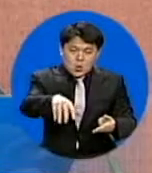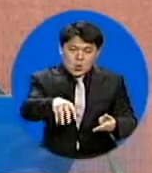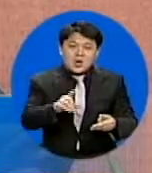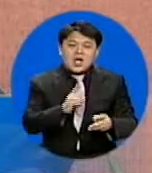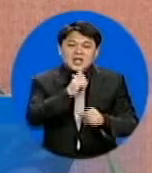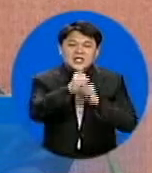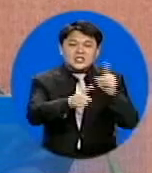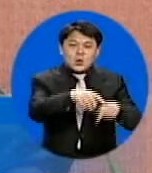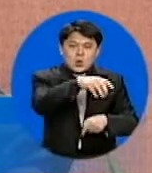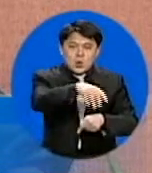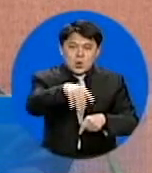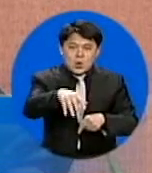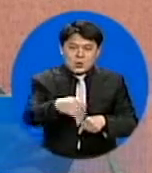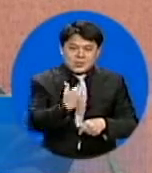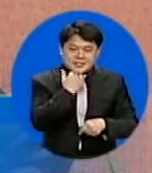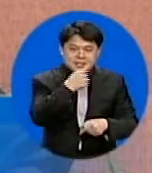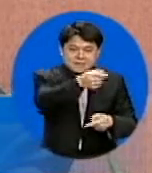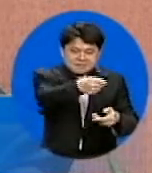그